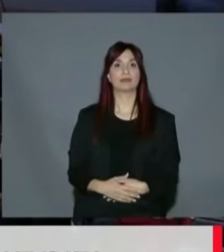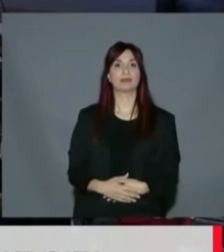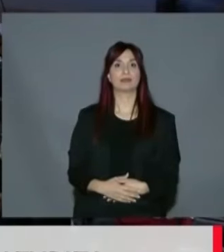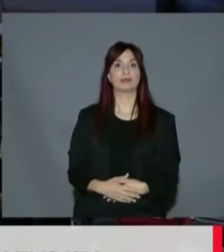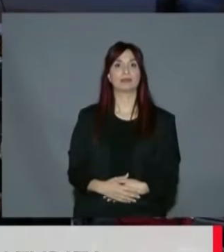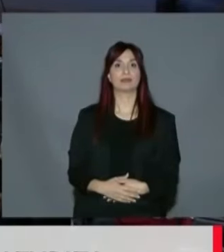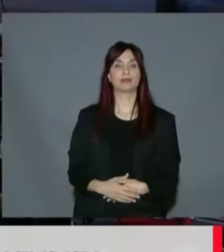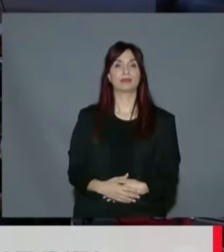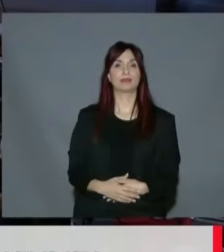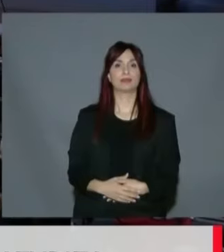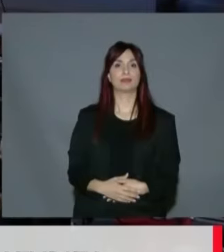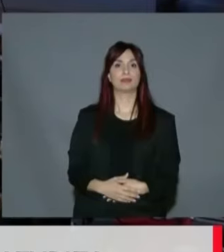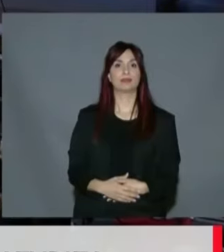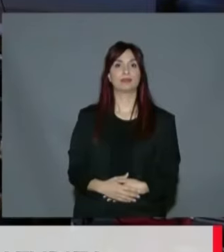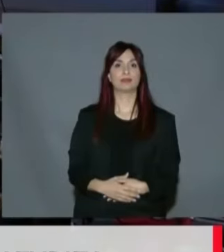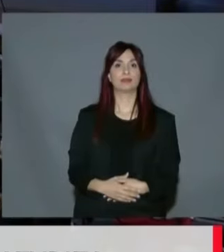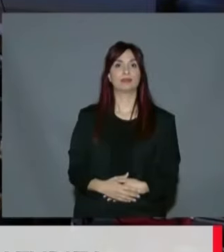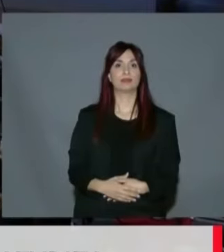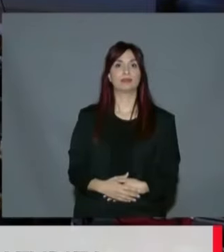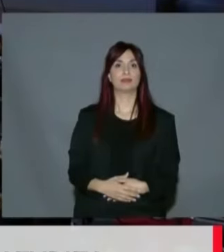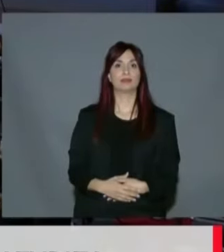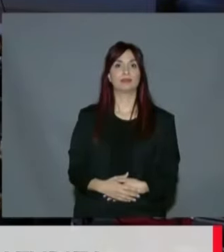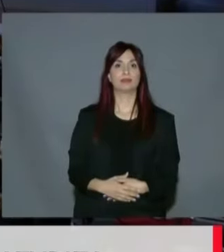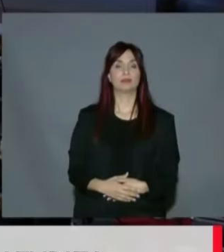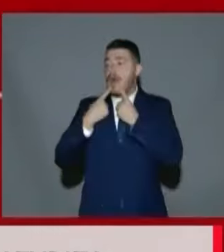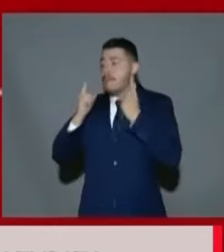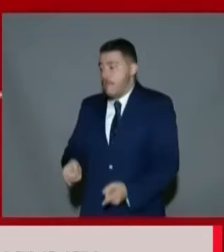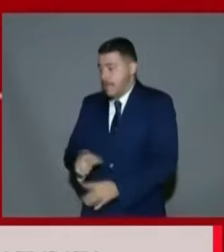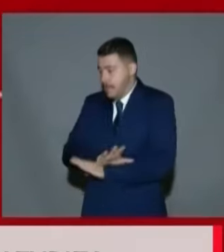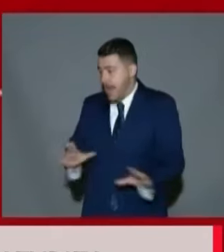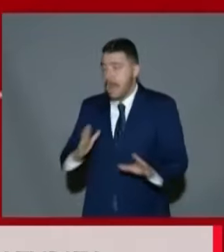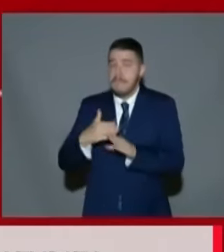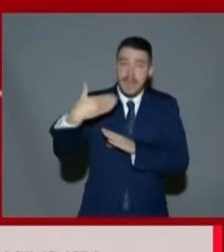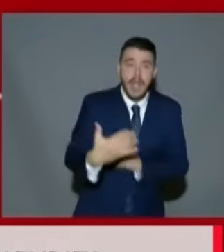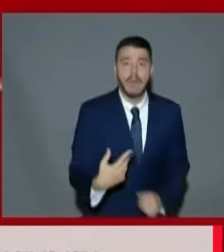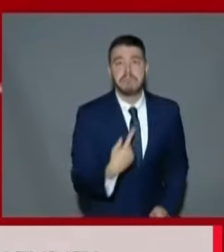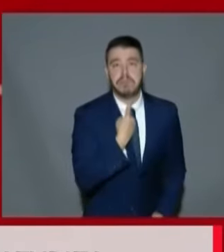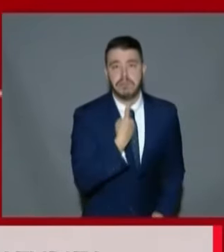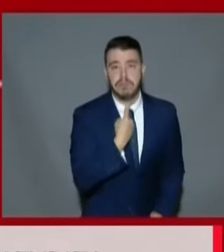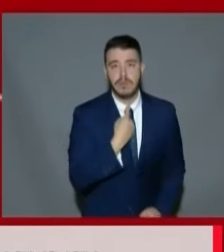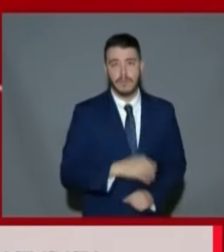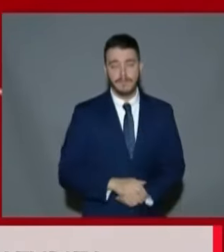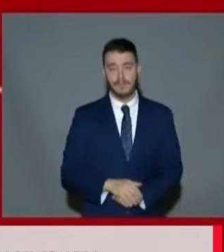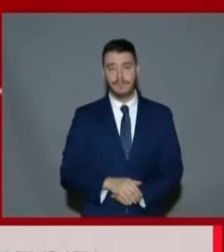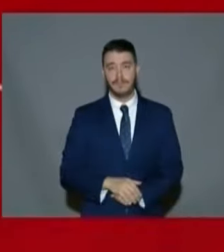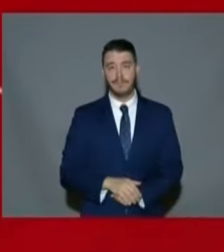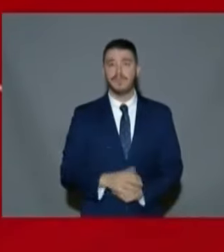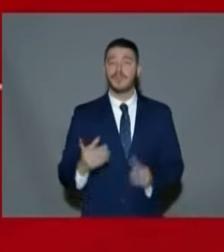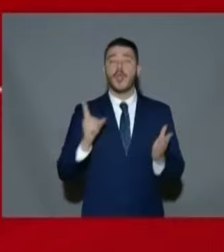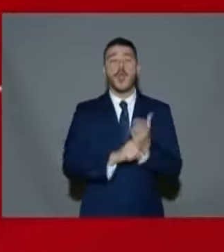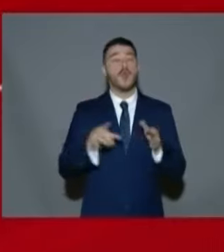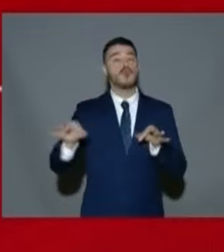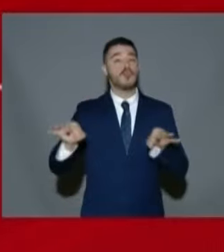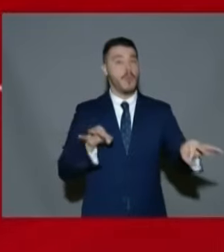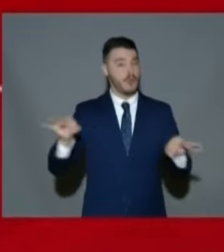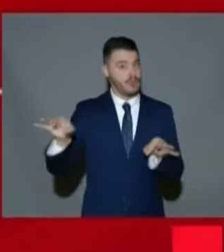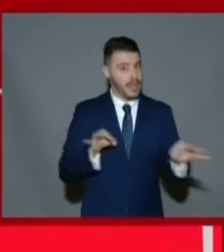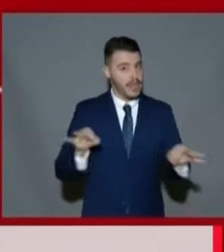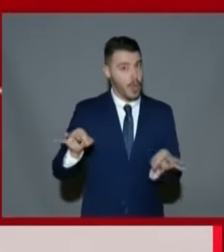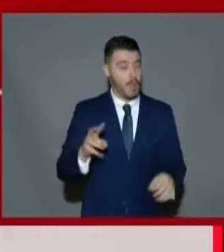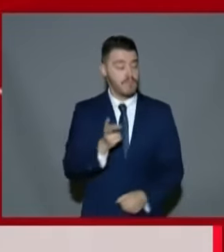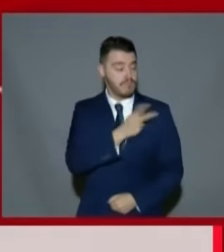την ανακολουθία των αποφάσεων του Στέφανου Κασελάκη άφησε ο Γιώργος Βασιλιάδης. Το νομοσχέδιο και την πολύ σωστή στάση που είχαμε στο